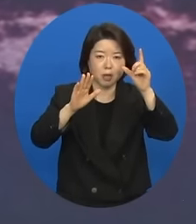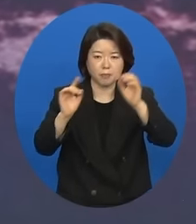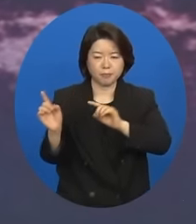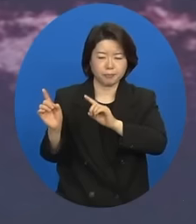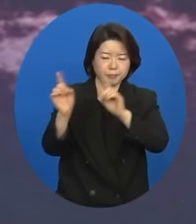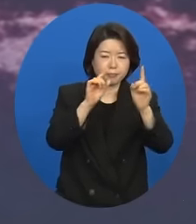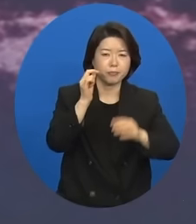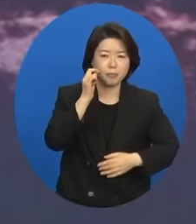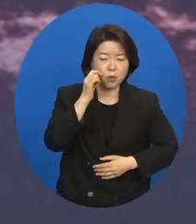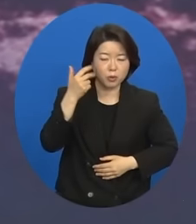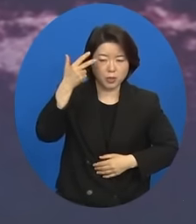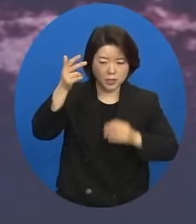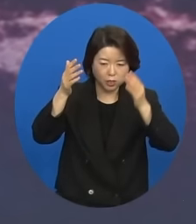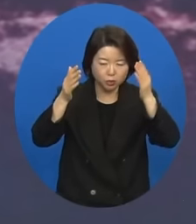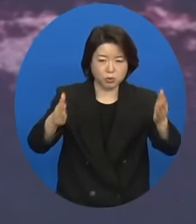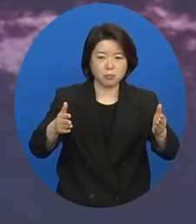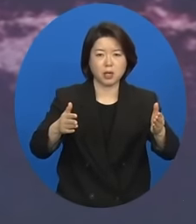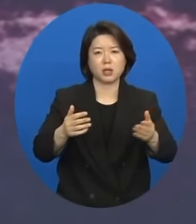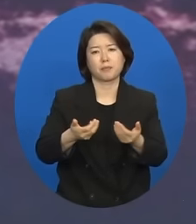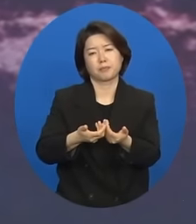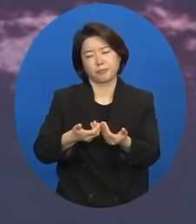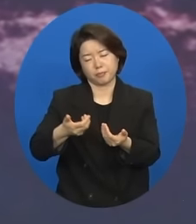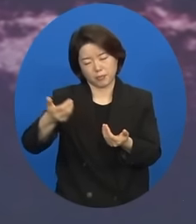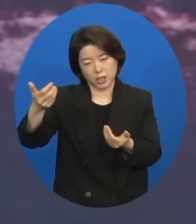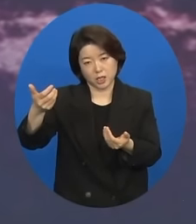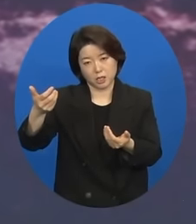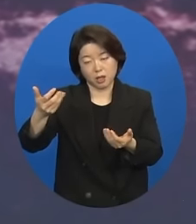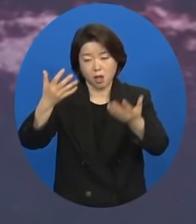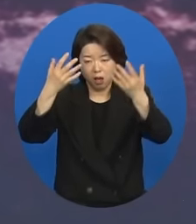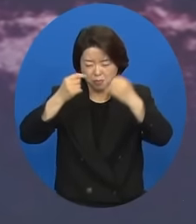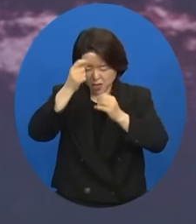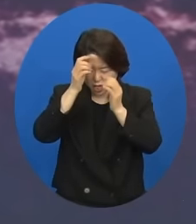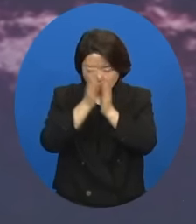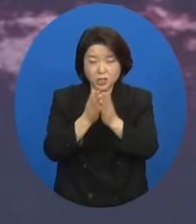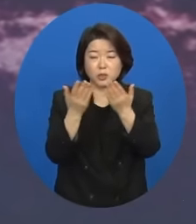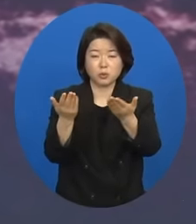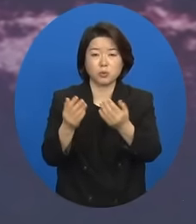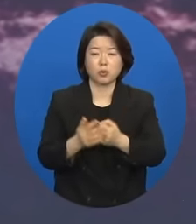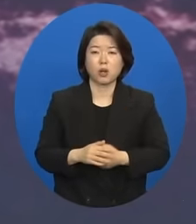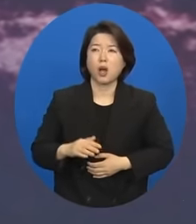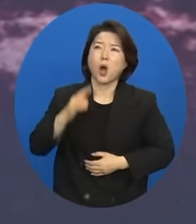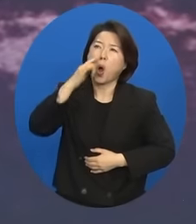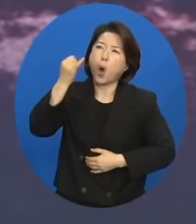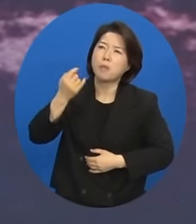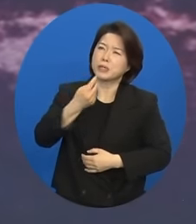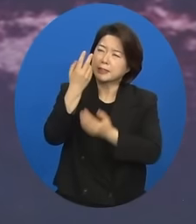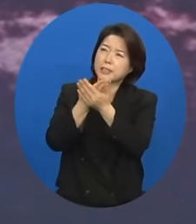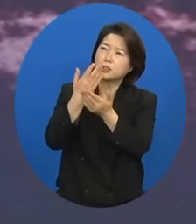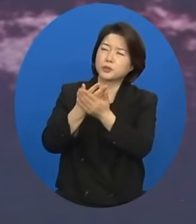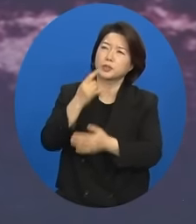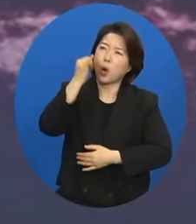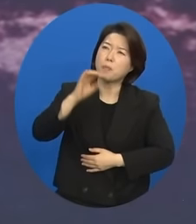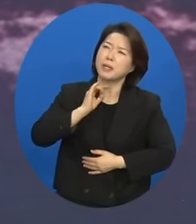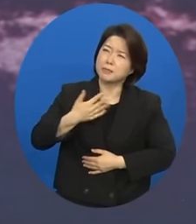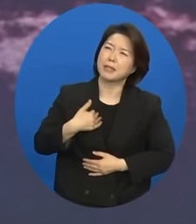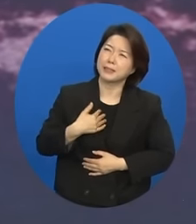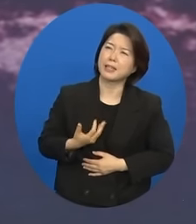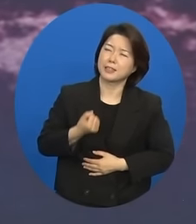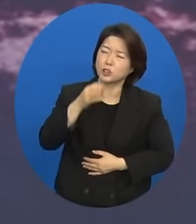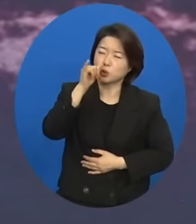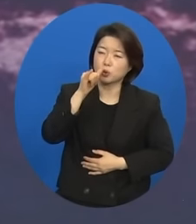일주일 만에 돌아가시게 돼요 많은 기도를 했죠 어머니를 살려주세요 우리에게는 어머니밖에 없습니다 막 하나님께